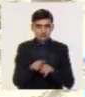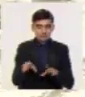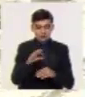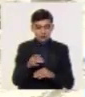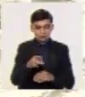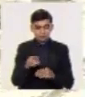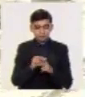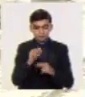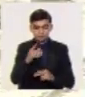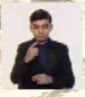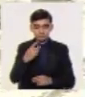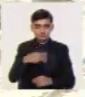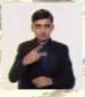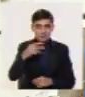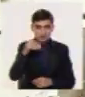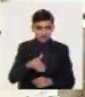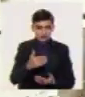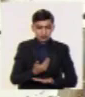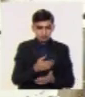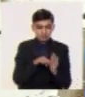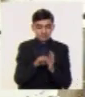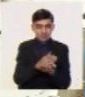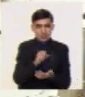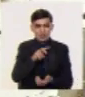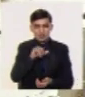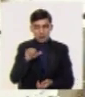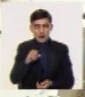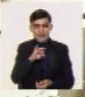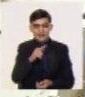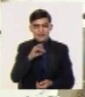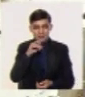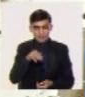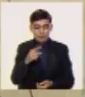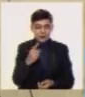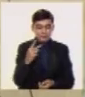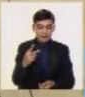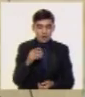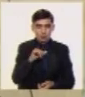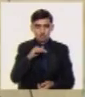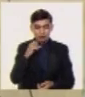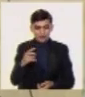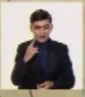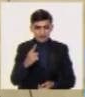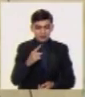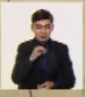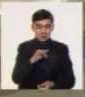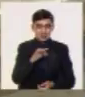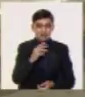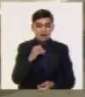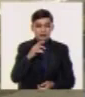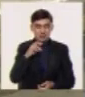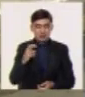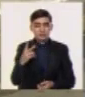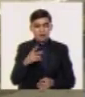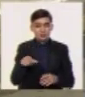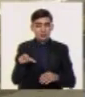Ал 122 мың тұрғыны бар Алатау ауданындағы Әйгерім 1 мен 2, Шаңырақ 2 мен Ұлжан 1, сондай-ақ Дархан, Байбесік, Шам